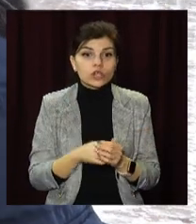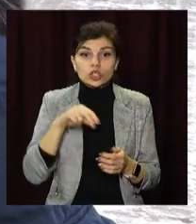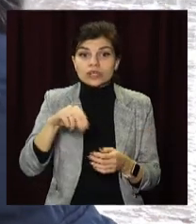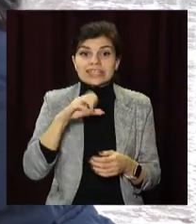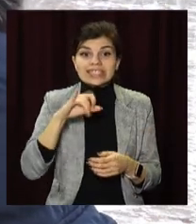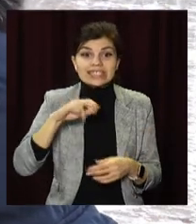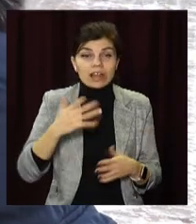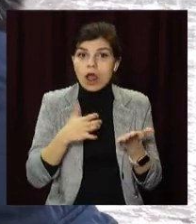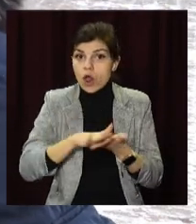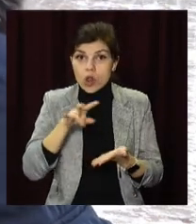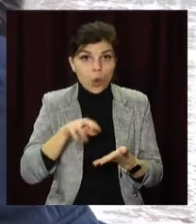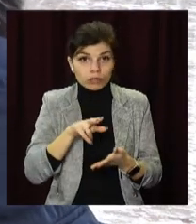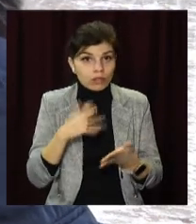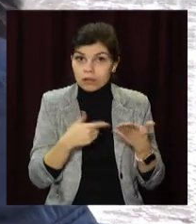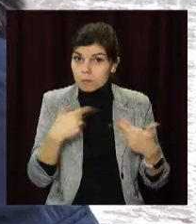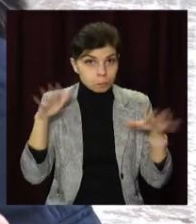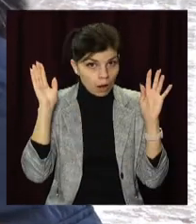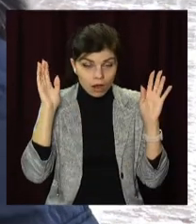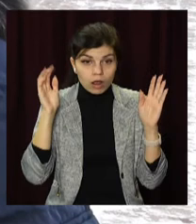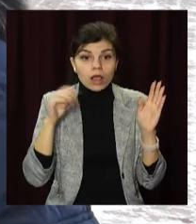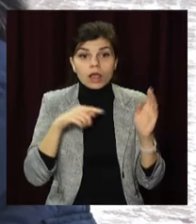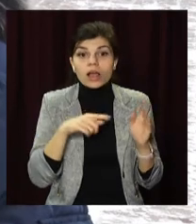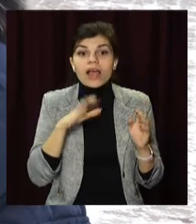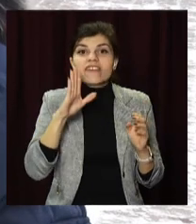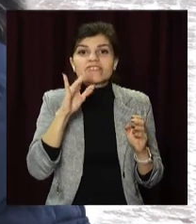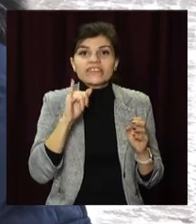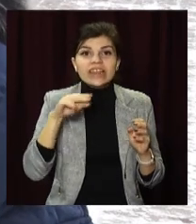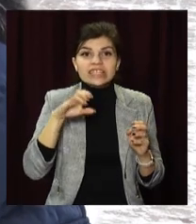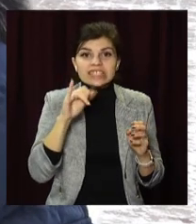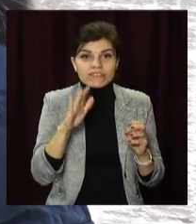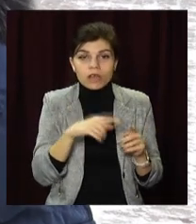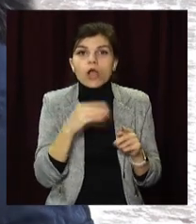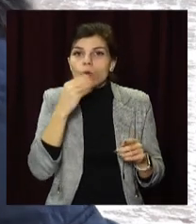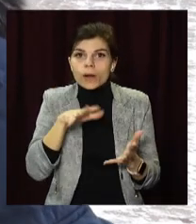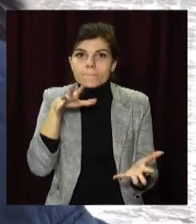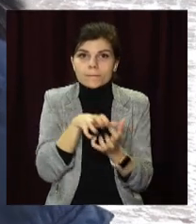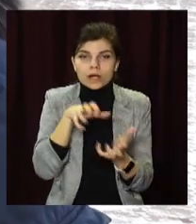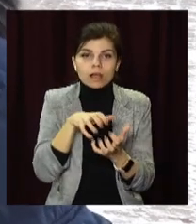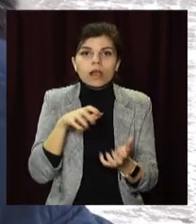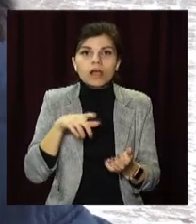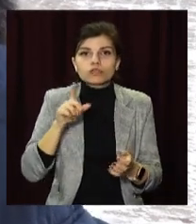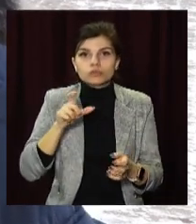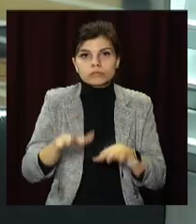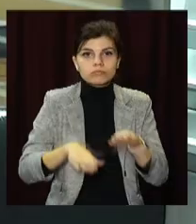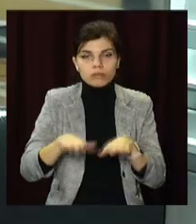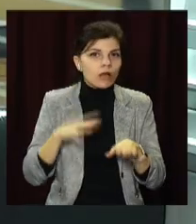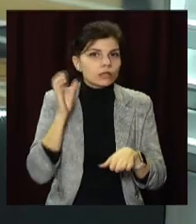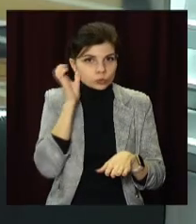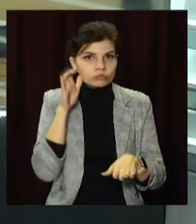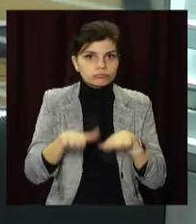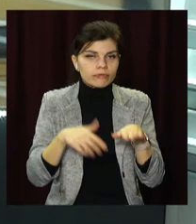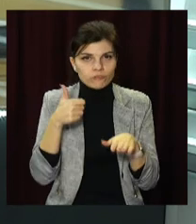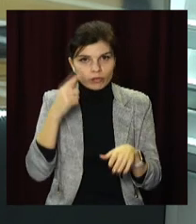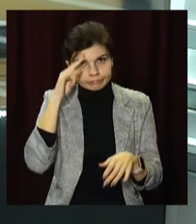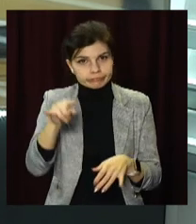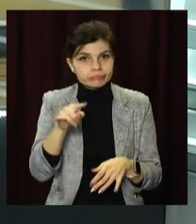сіль не справляється з льодом, то саме відсів дає краще щеплення з дорожнім покриттям. А